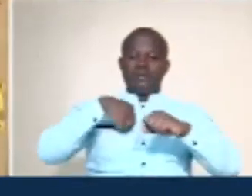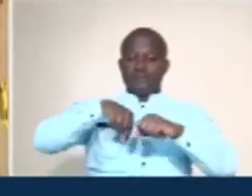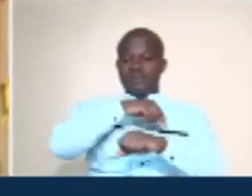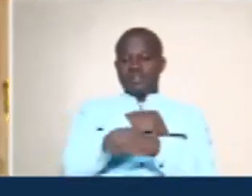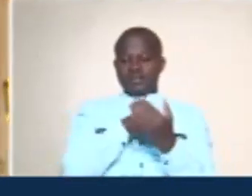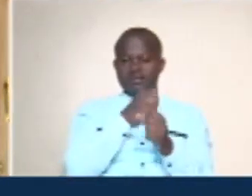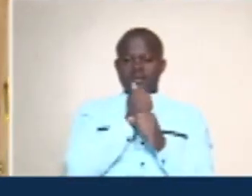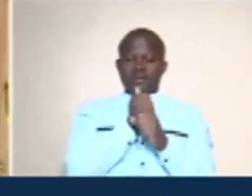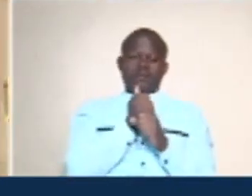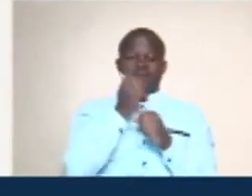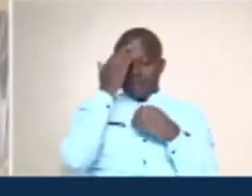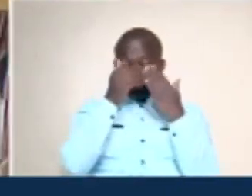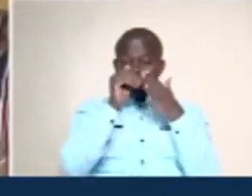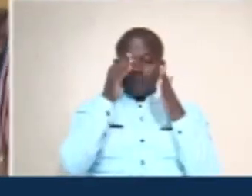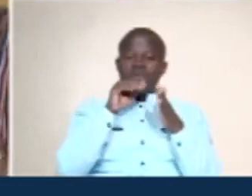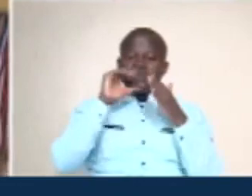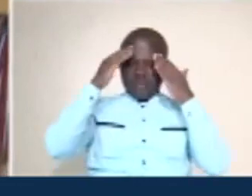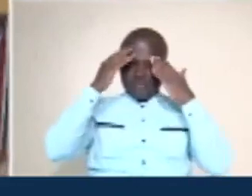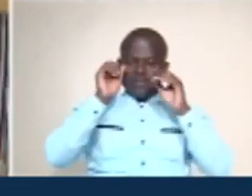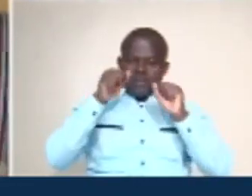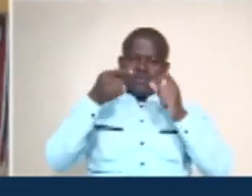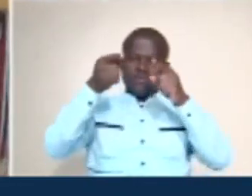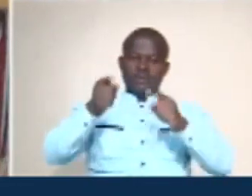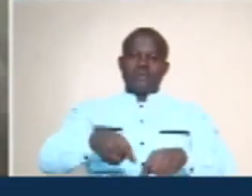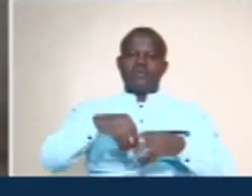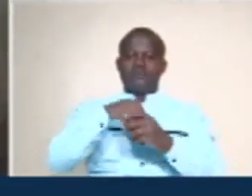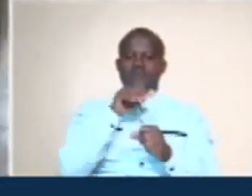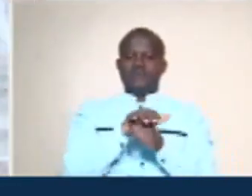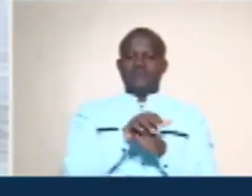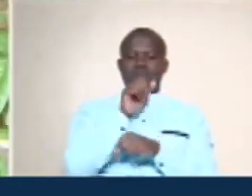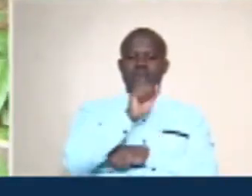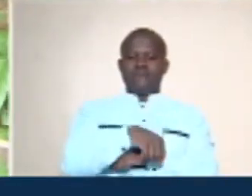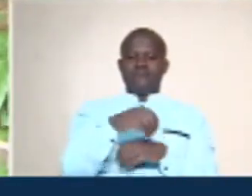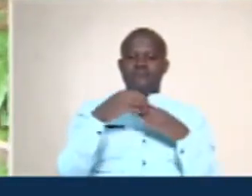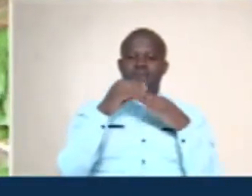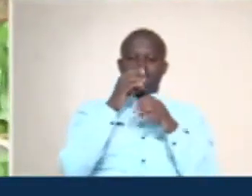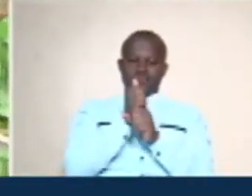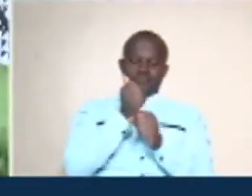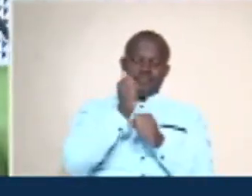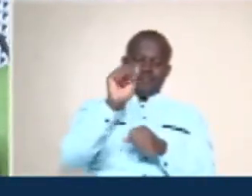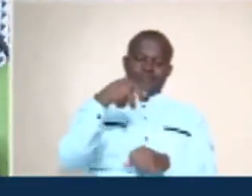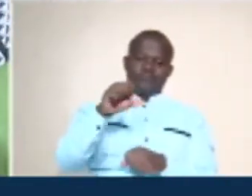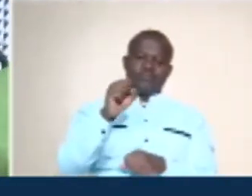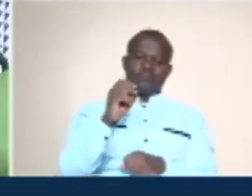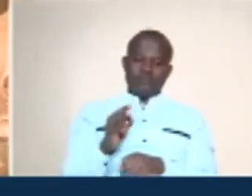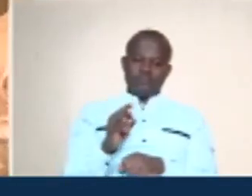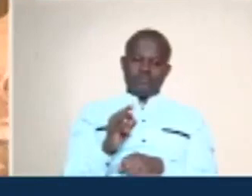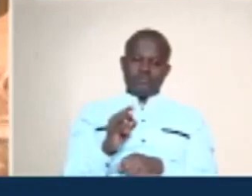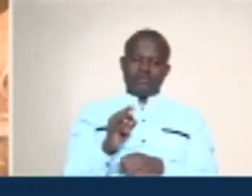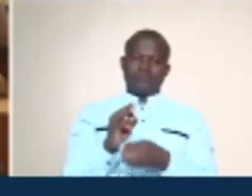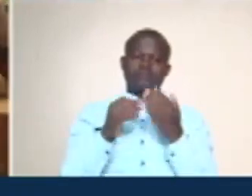dukora, kugira ngo nutarabimenya abashe kwitabira benshi kurushaho. Umuyobozi mu rugaga rw'abikorera PSF Honde